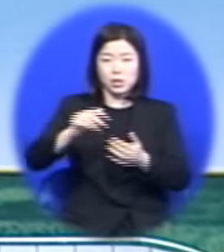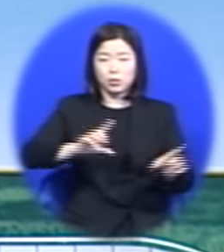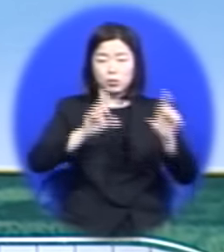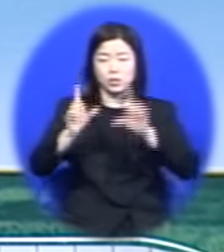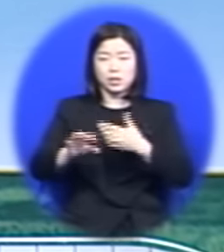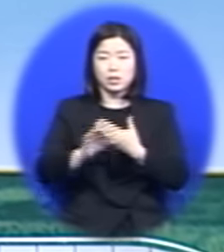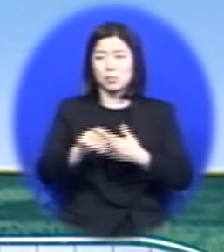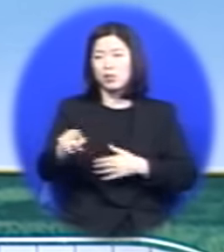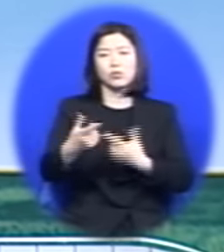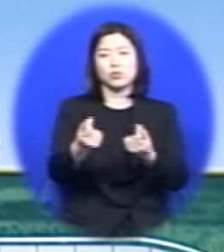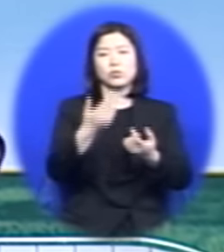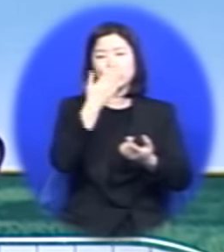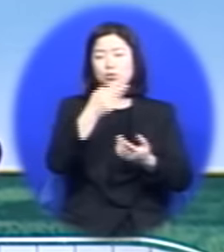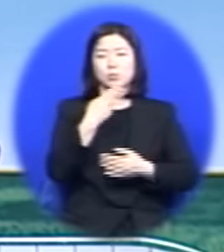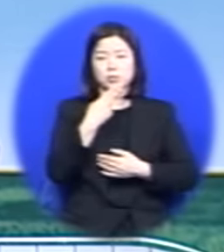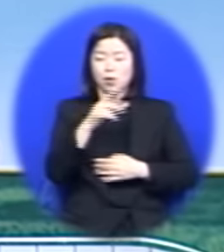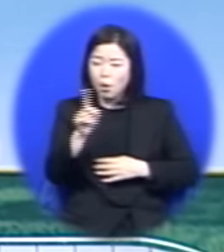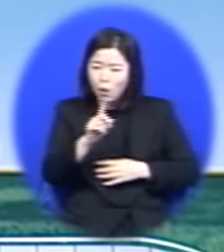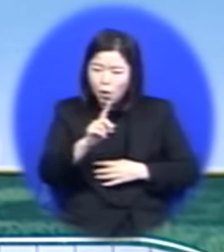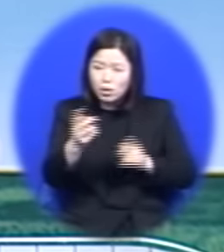사람을 만나도 어떤 형편에서도